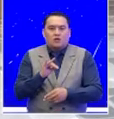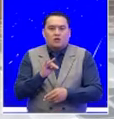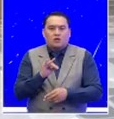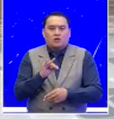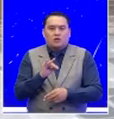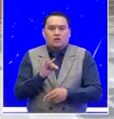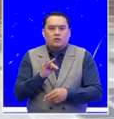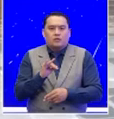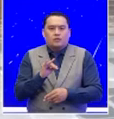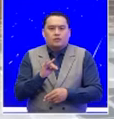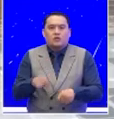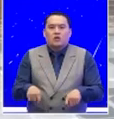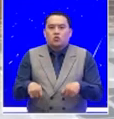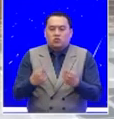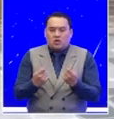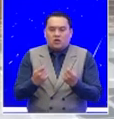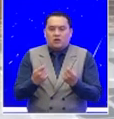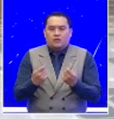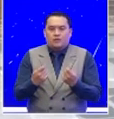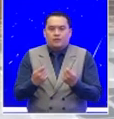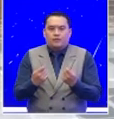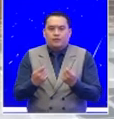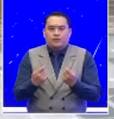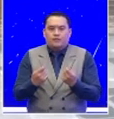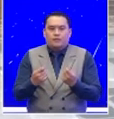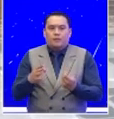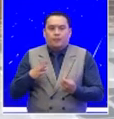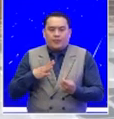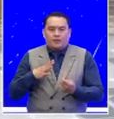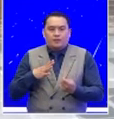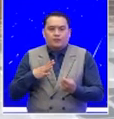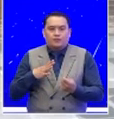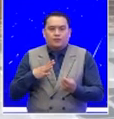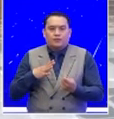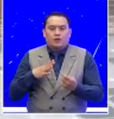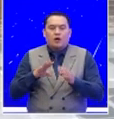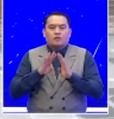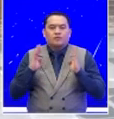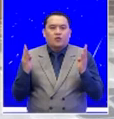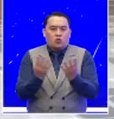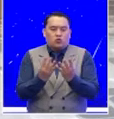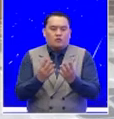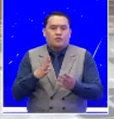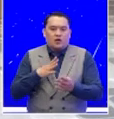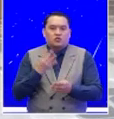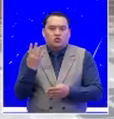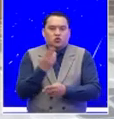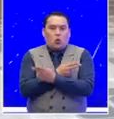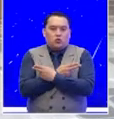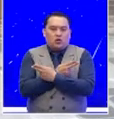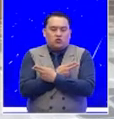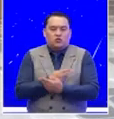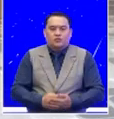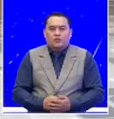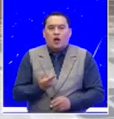избежание нарушения вырыта кольцеобразный котлован вокруг 4 дачных